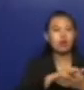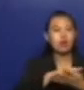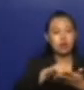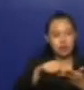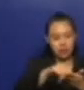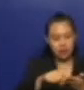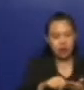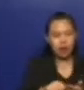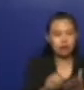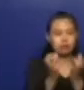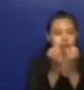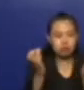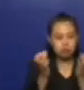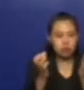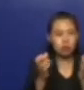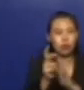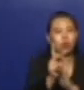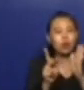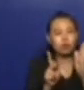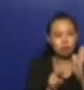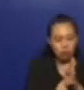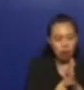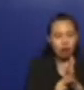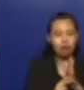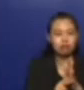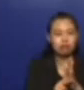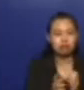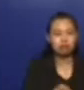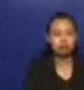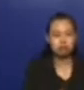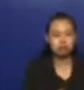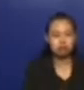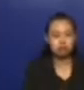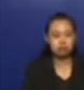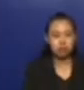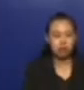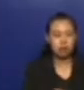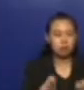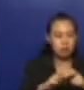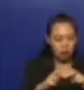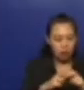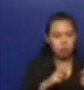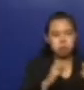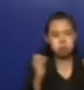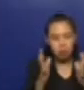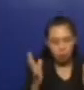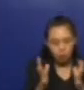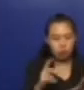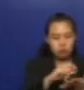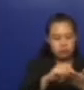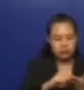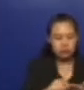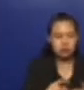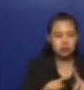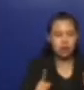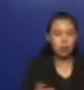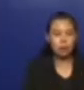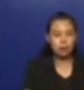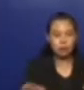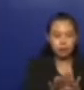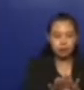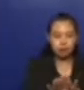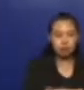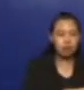นูญเพราะในรัฐธรรมนูญมีปัญหาอยู่เยอะแยะมากมายไอ้ส่วนการยุบสภาวันนี้ผมไม่เห็นด้วยยังไงผ